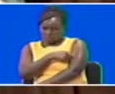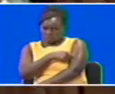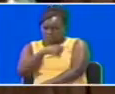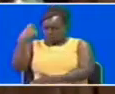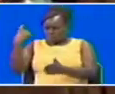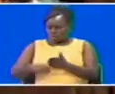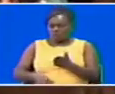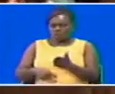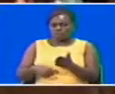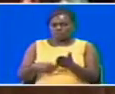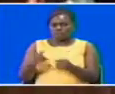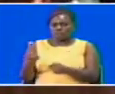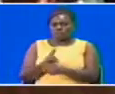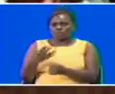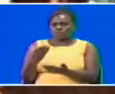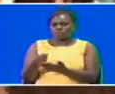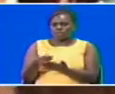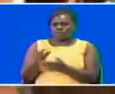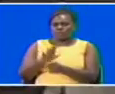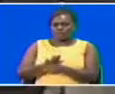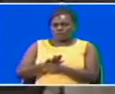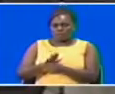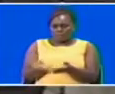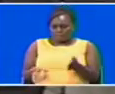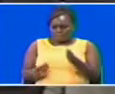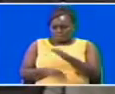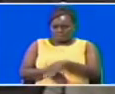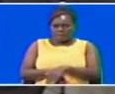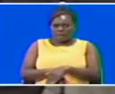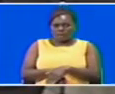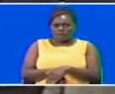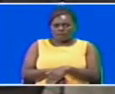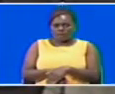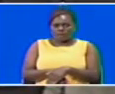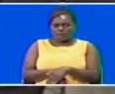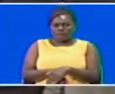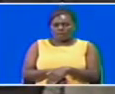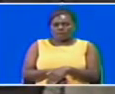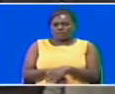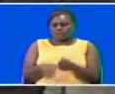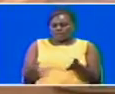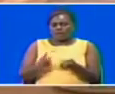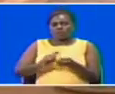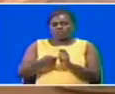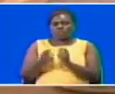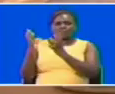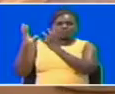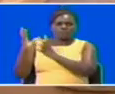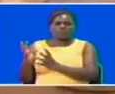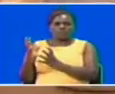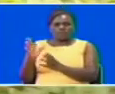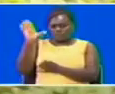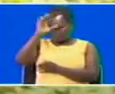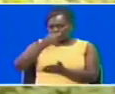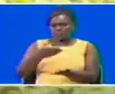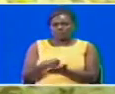waliyonayo ni matumizi ya Mara kwa Mara ya taulo maarufu kwa kimombo Pampers gharama ambayo imegeuka mzigo kwao kutokana Na uhaba